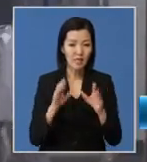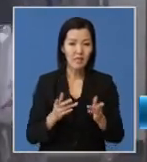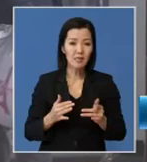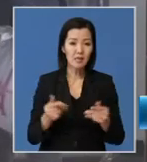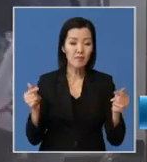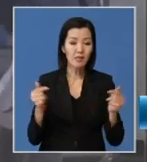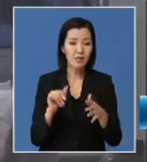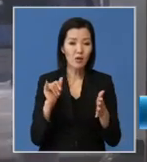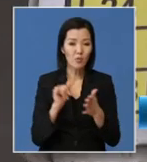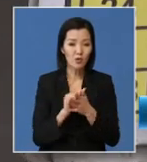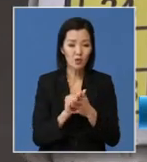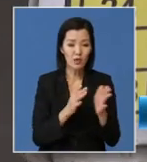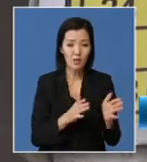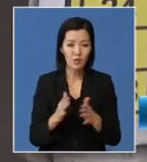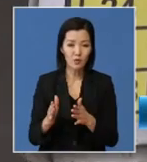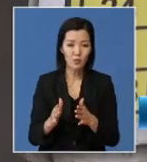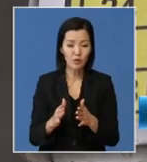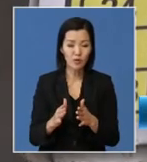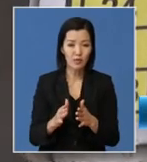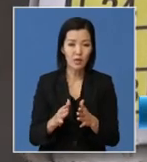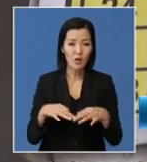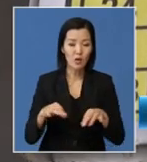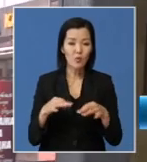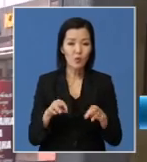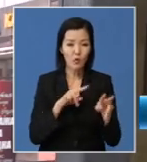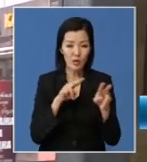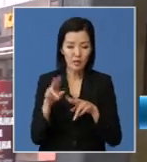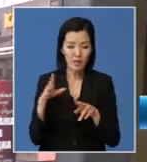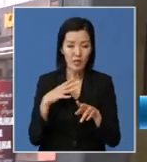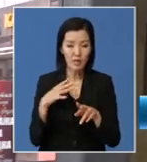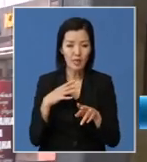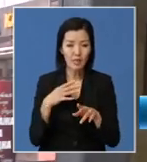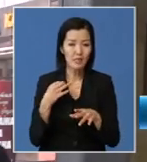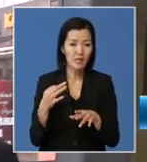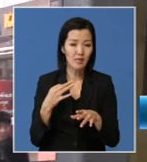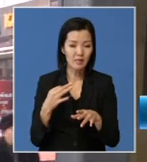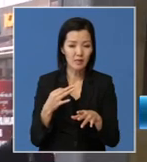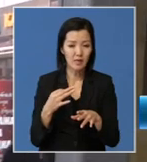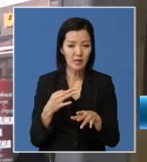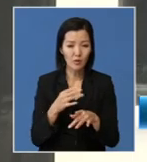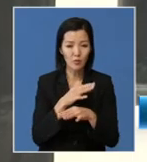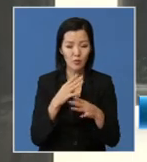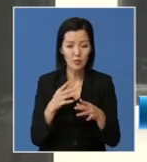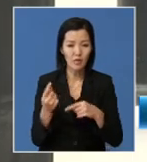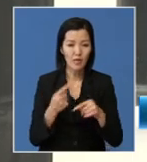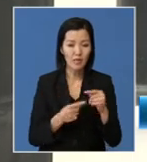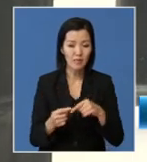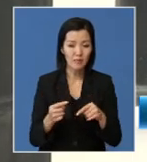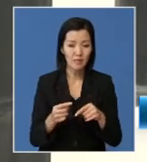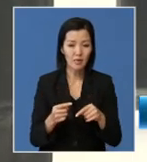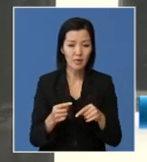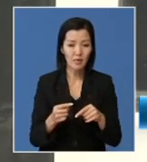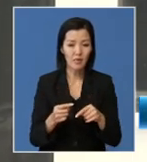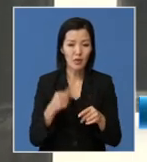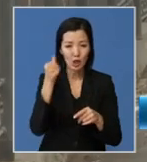сай орналасуын қалалық көлік және автомобиль жолдары бөлімі қадағалайды. Бұл істе салғырттық танытатын көбіне жеке кәсіпкерлер дейді мамандар.